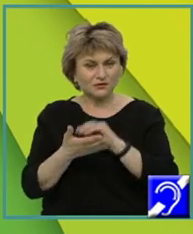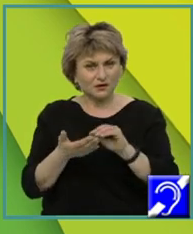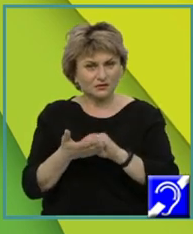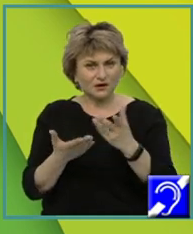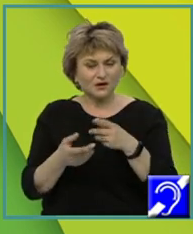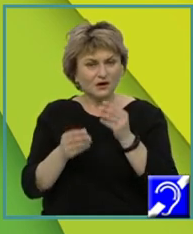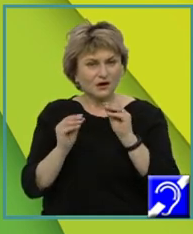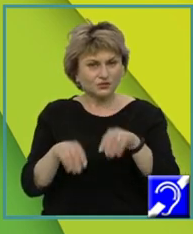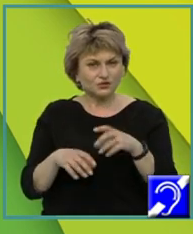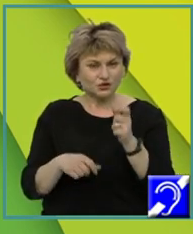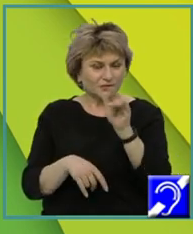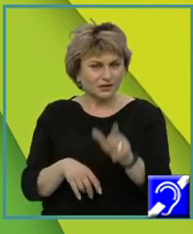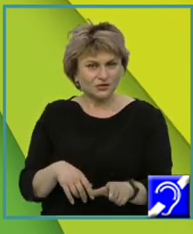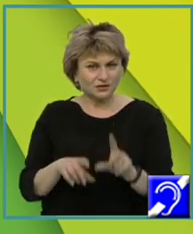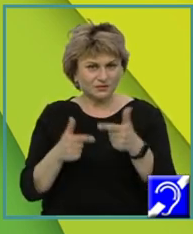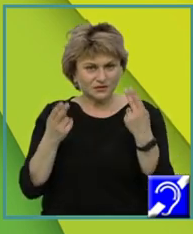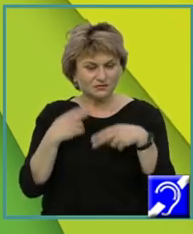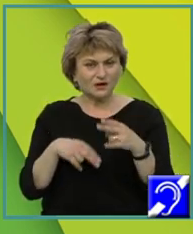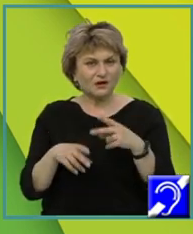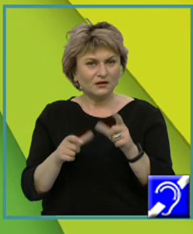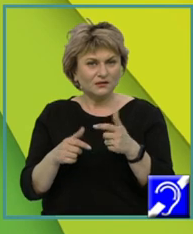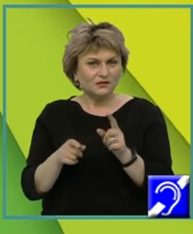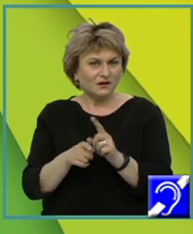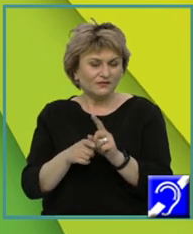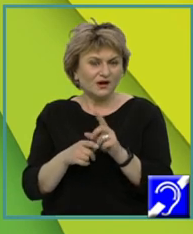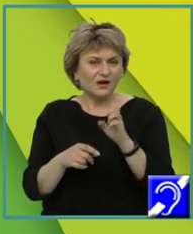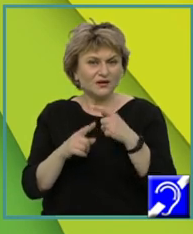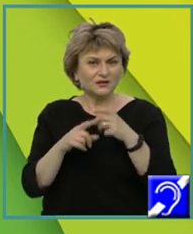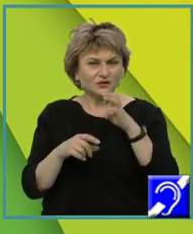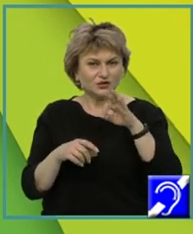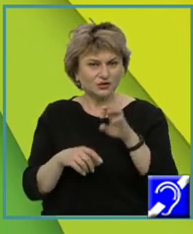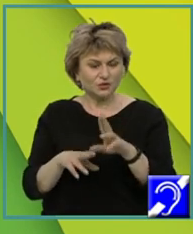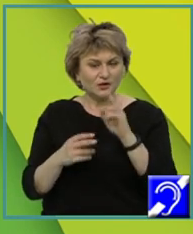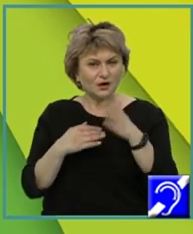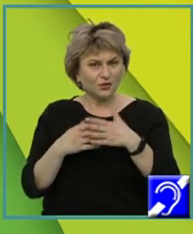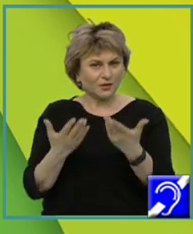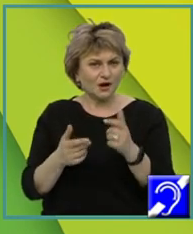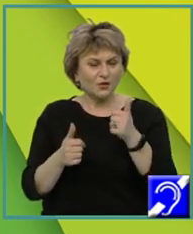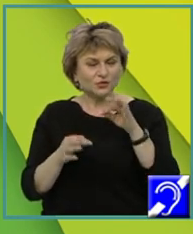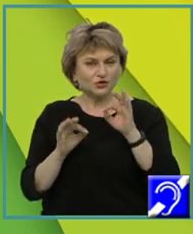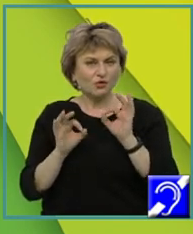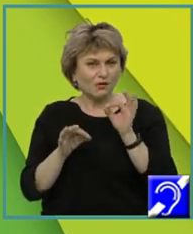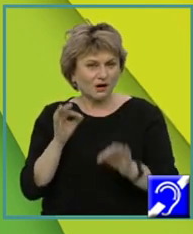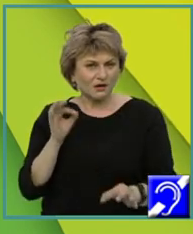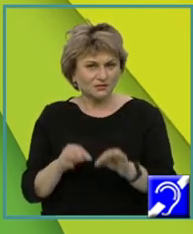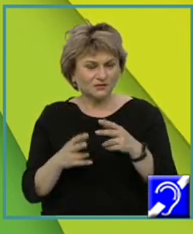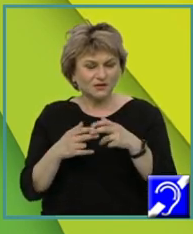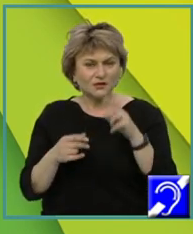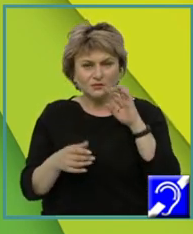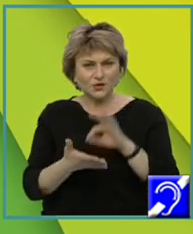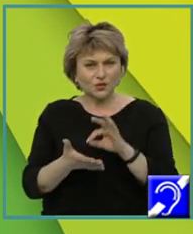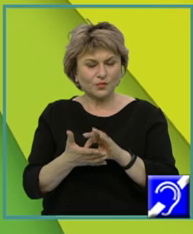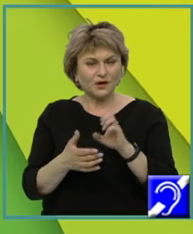și personaj trebuie să înțeleagă scrisul ca pe un exercițiu apropiat auto analize psihologice fără preocupări